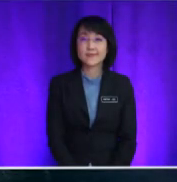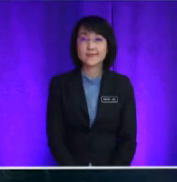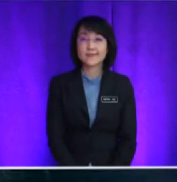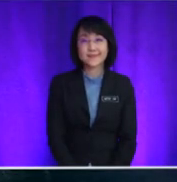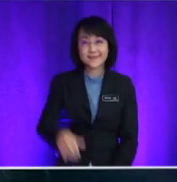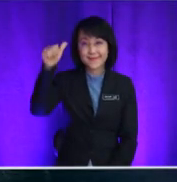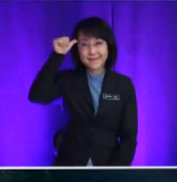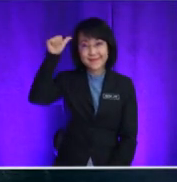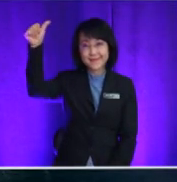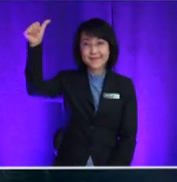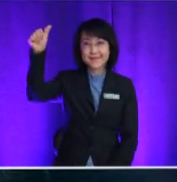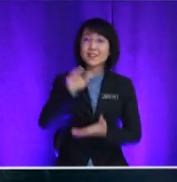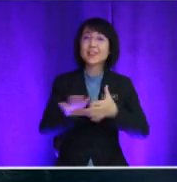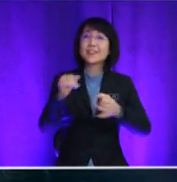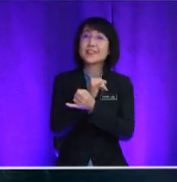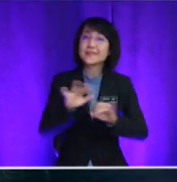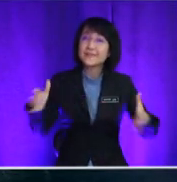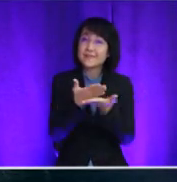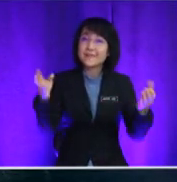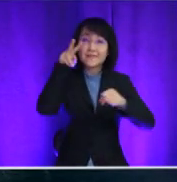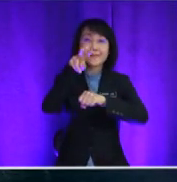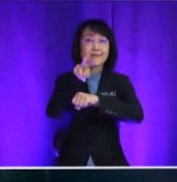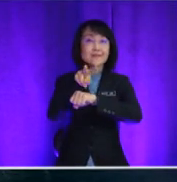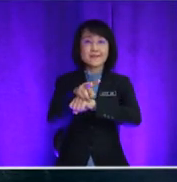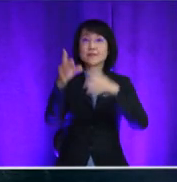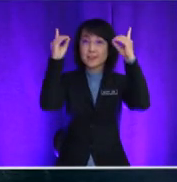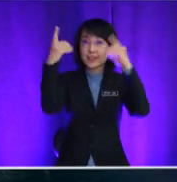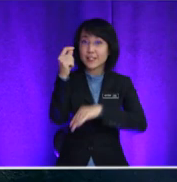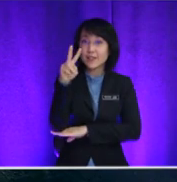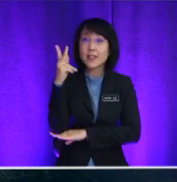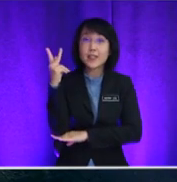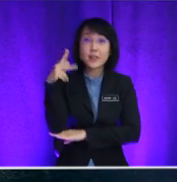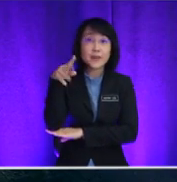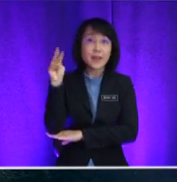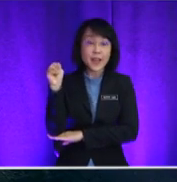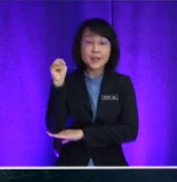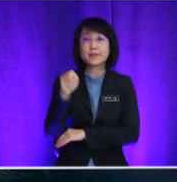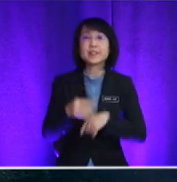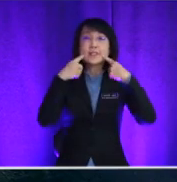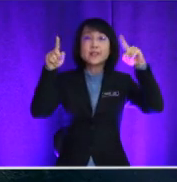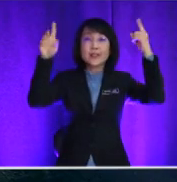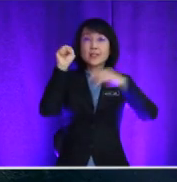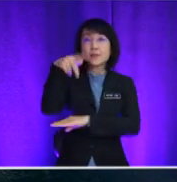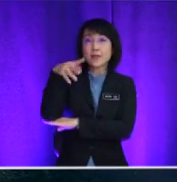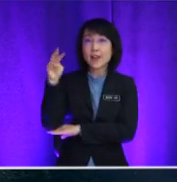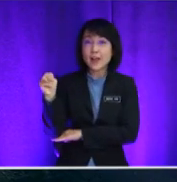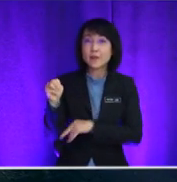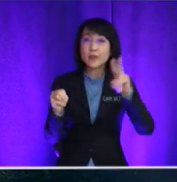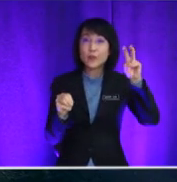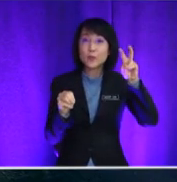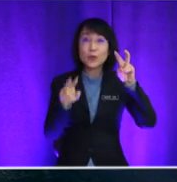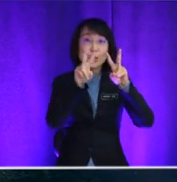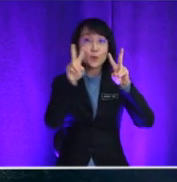Assalamualaikum salam sejahtera anda sedang menonton Didik TVM di sukses SPM A22